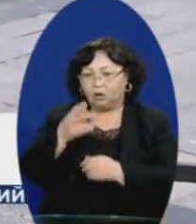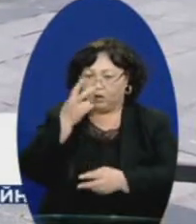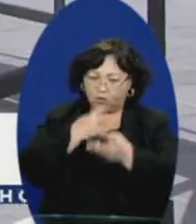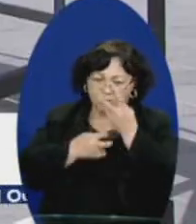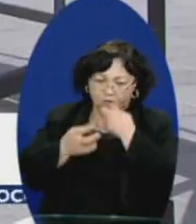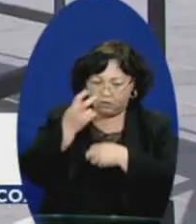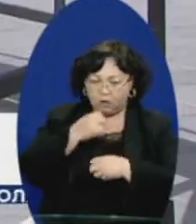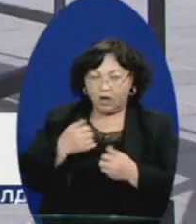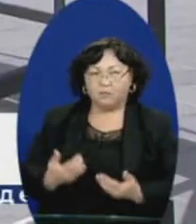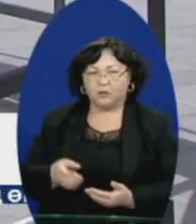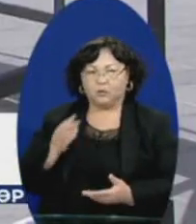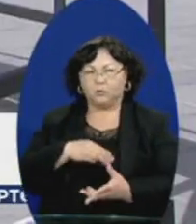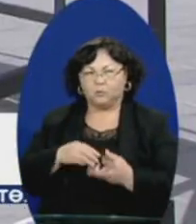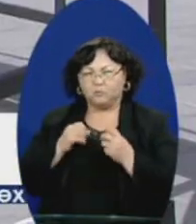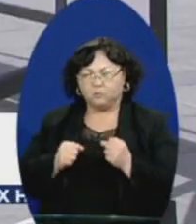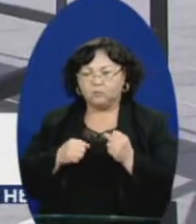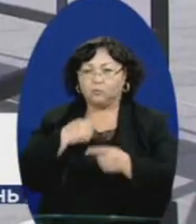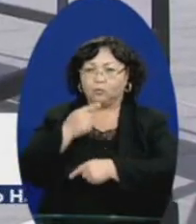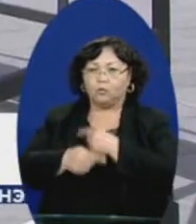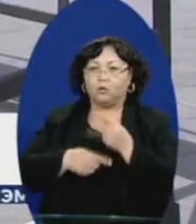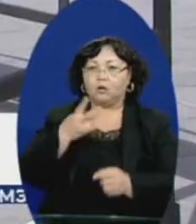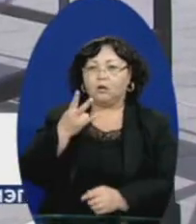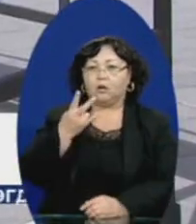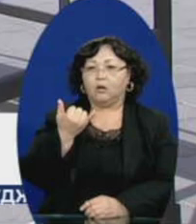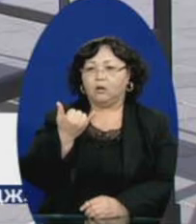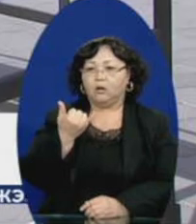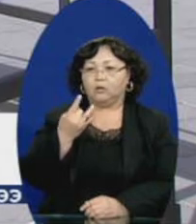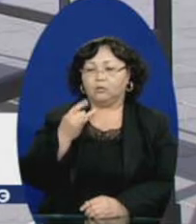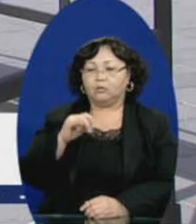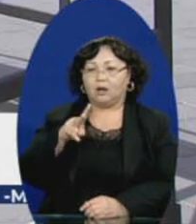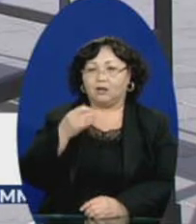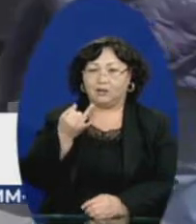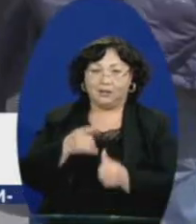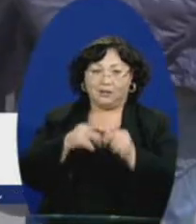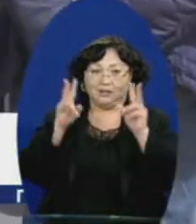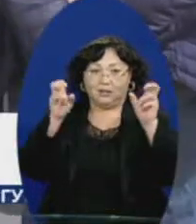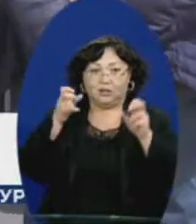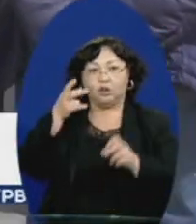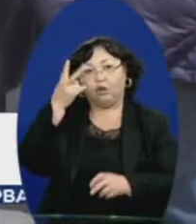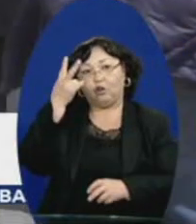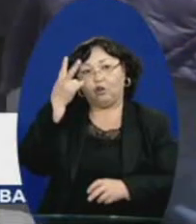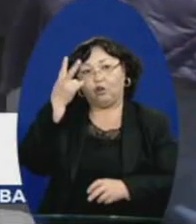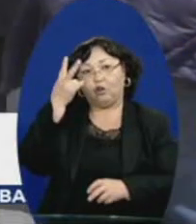амьдралын төлөөх тэмцлийг өгүүлсэн нуранг үзэсгэлэн 2 өдөр үргэлжилнэ.